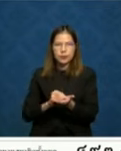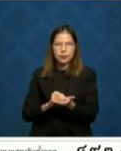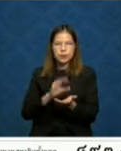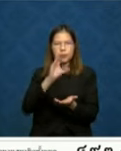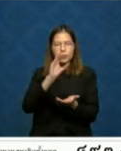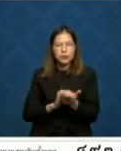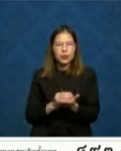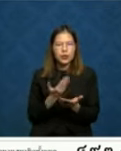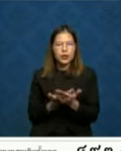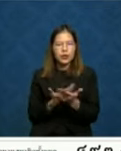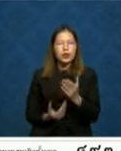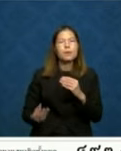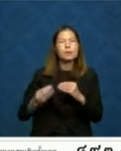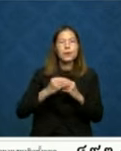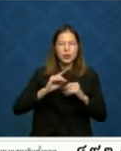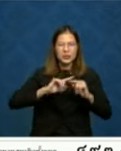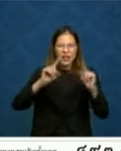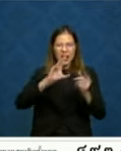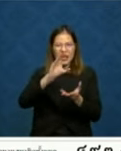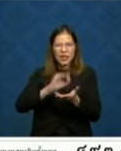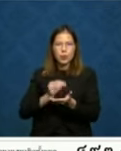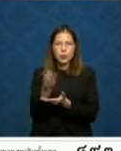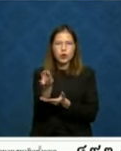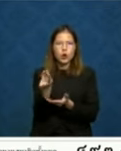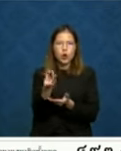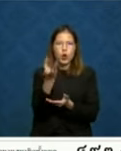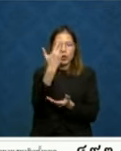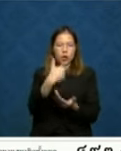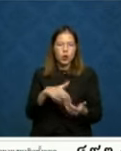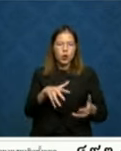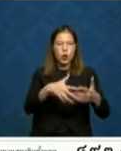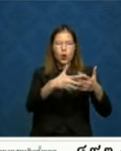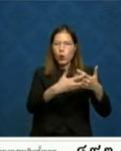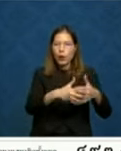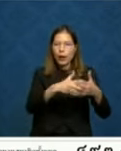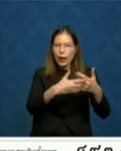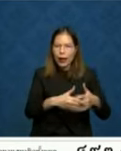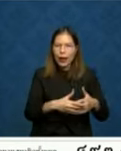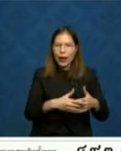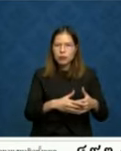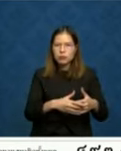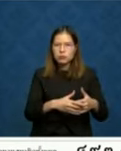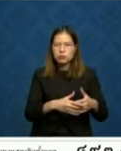ได้น้อยโรงงานยาสูบเจ๊งแล้วเจ๊งอีกมันเป็นไปได้ยังไงครับ